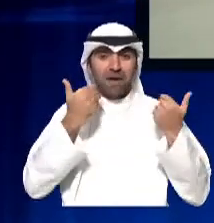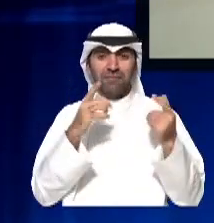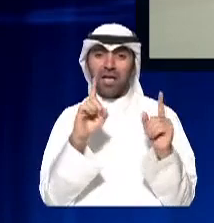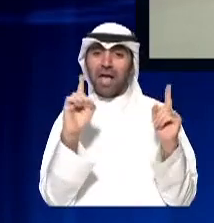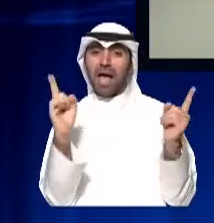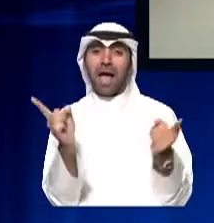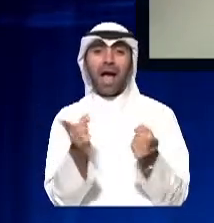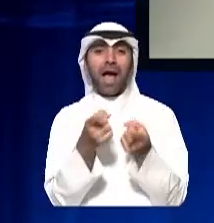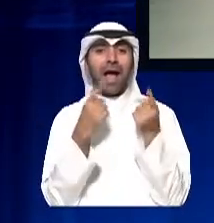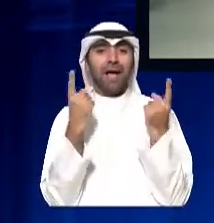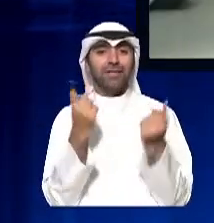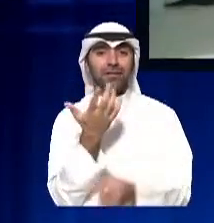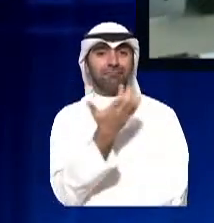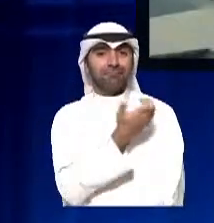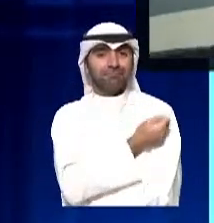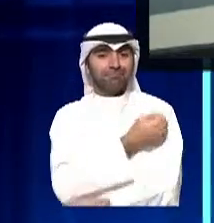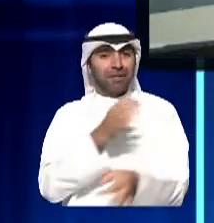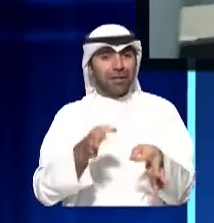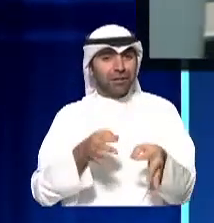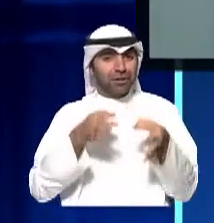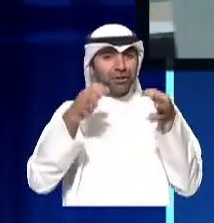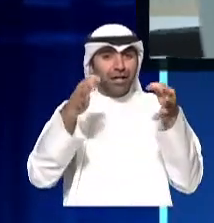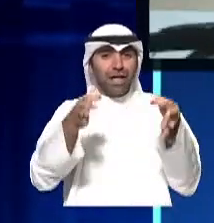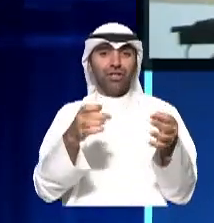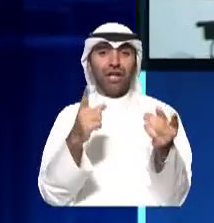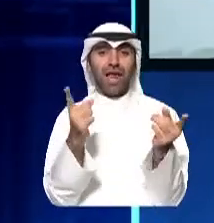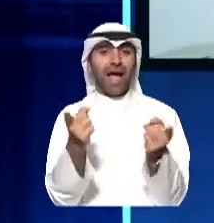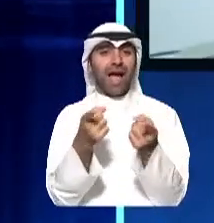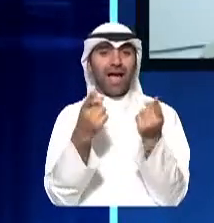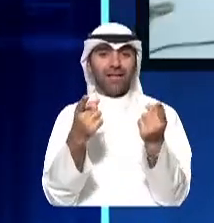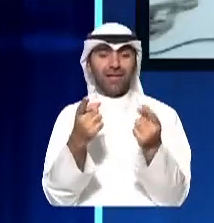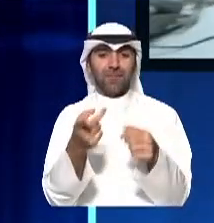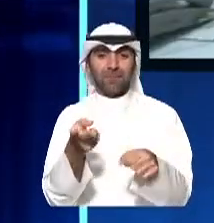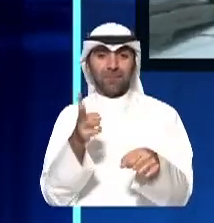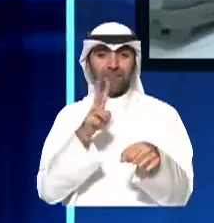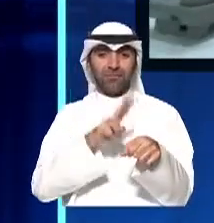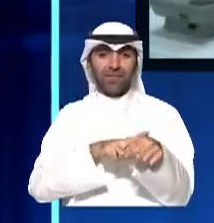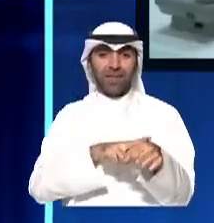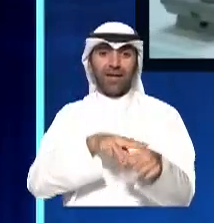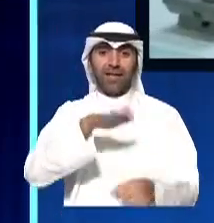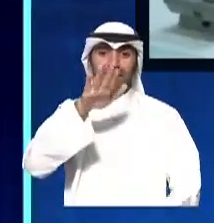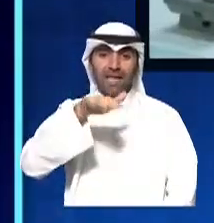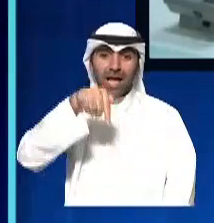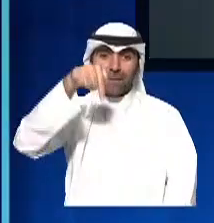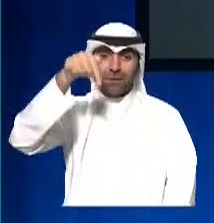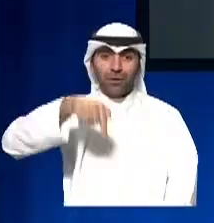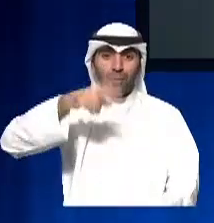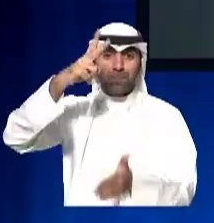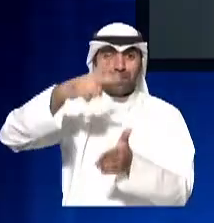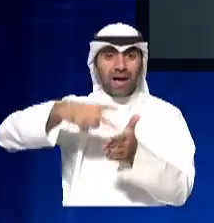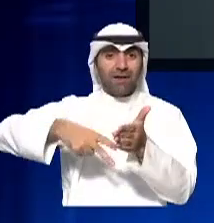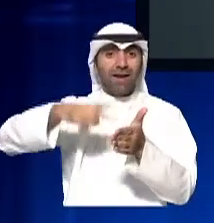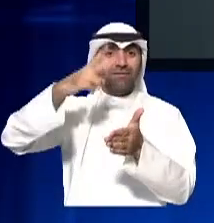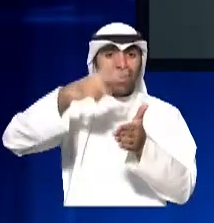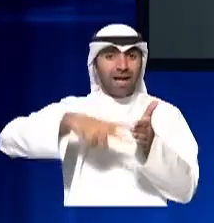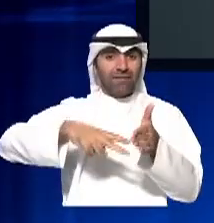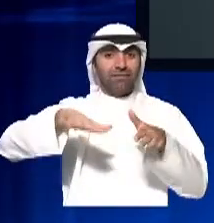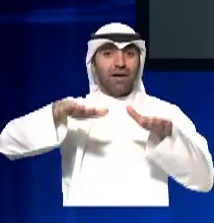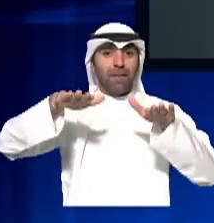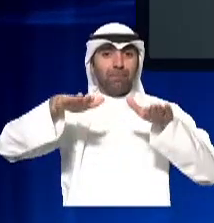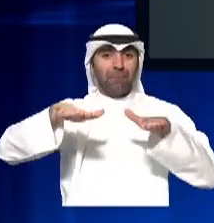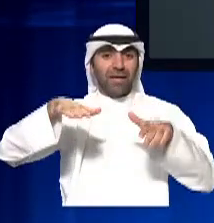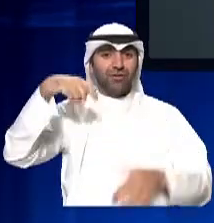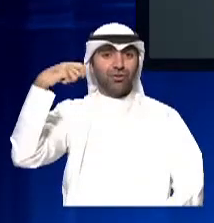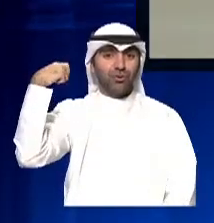على كميات وافرة من اللقاح. أمانة القرارات اللي تم اتخاذها ما هي إلا تعديل